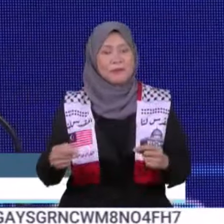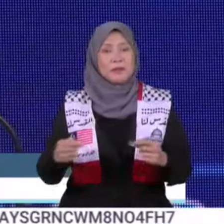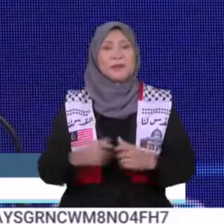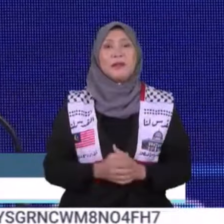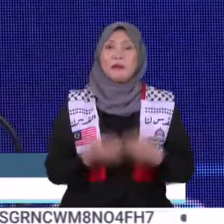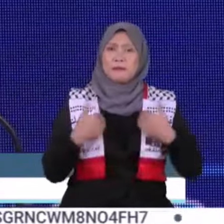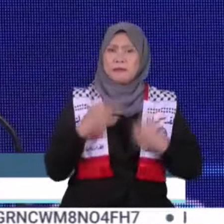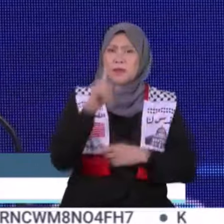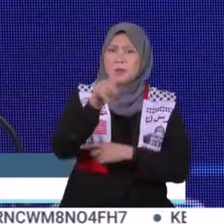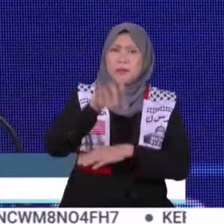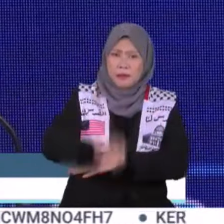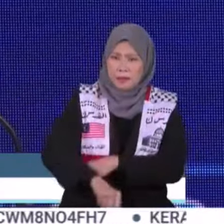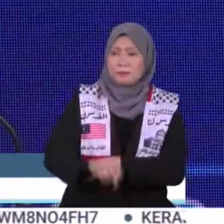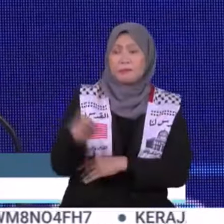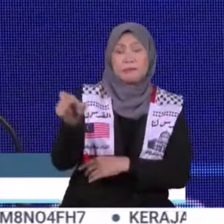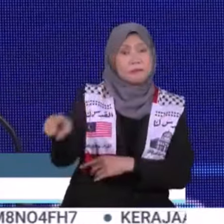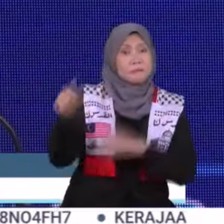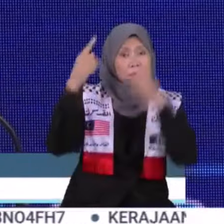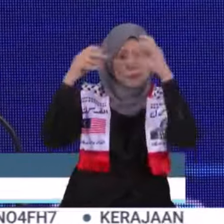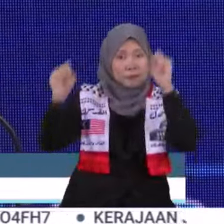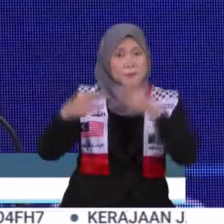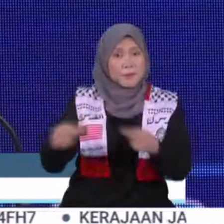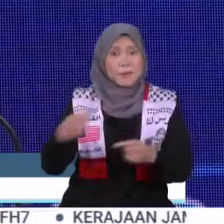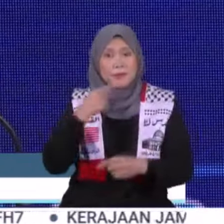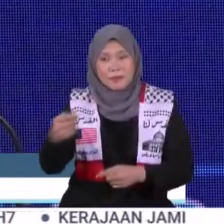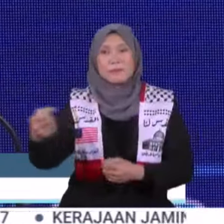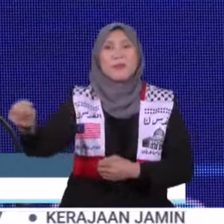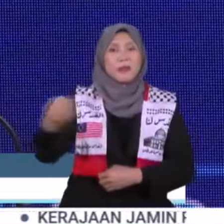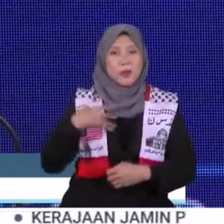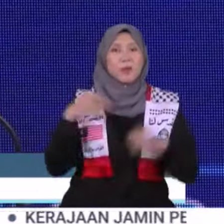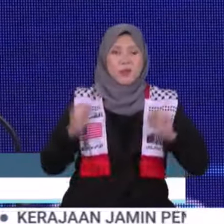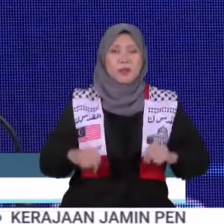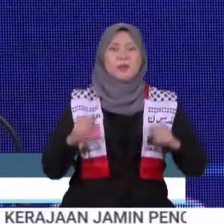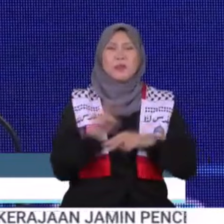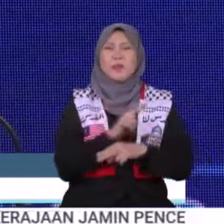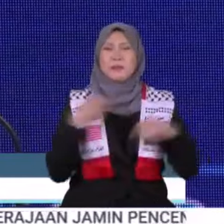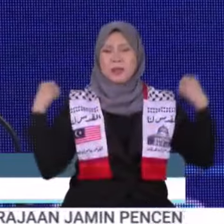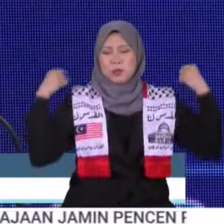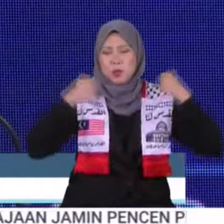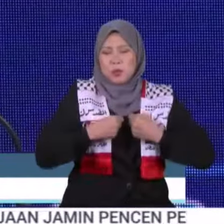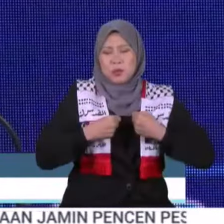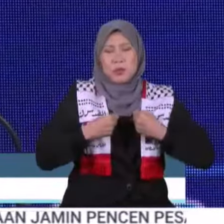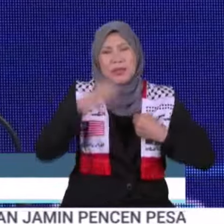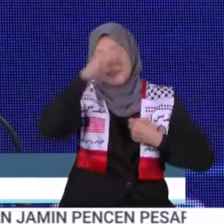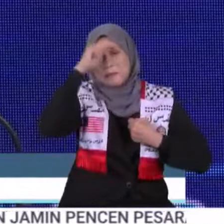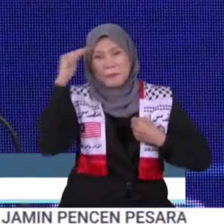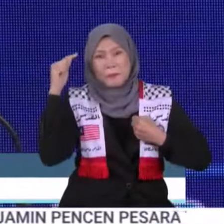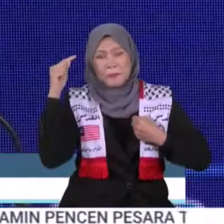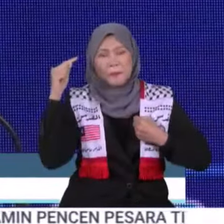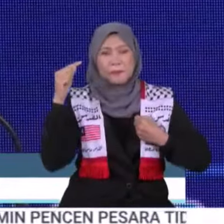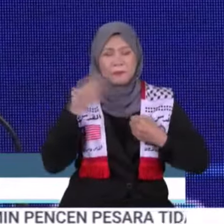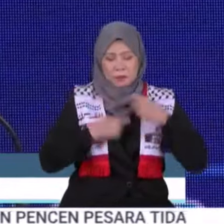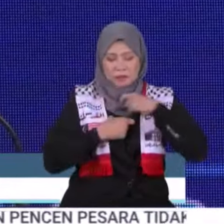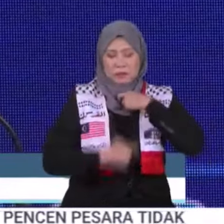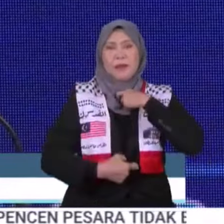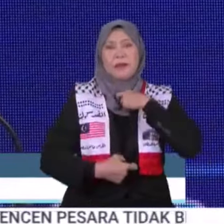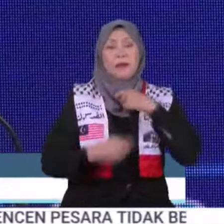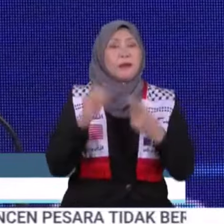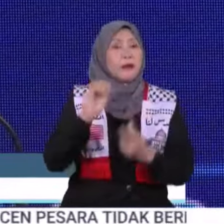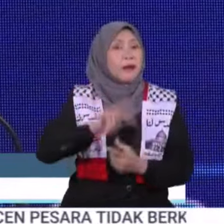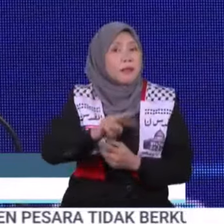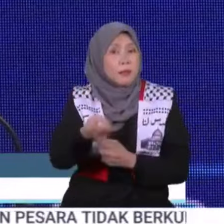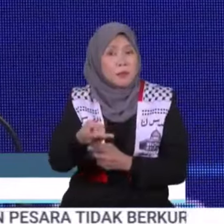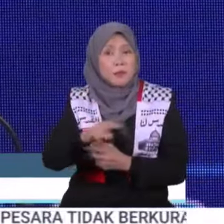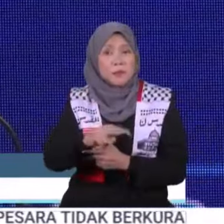malam, dia kata, boleh pakai kot tie rasmi atau pakaian